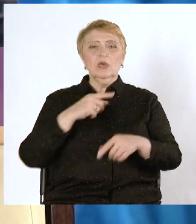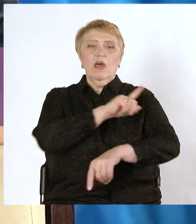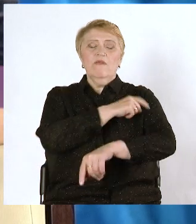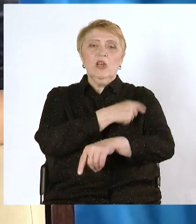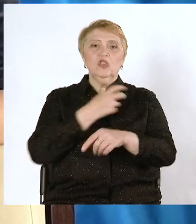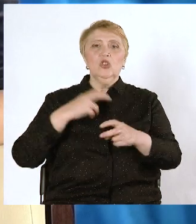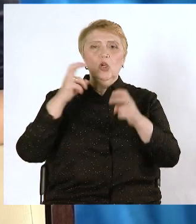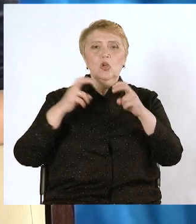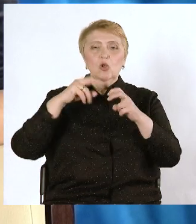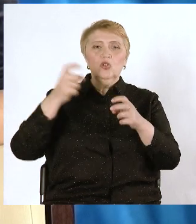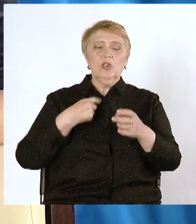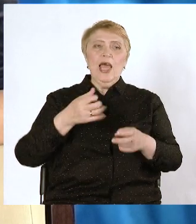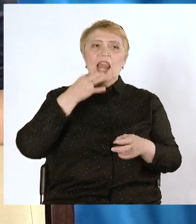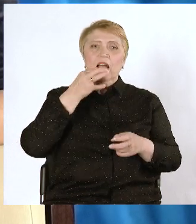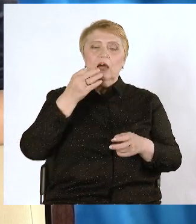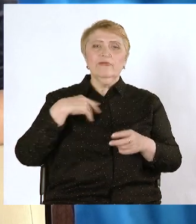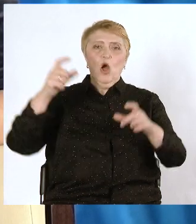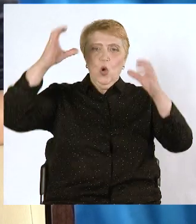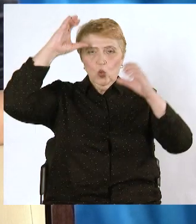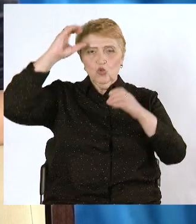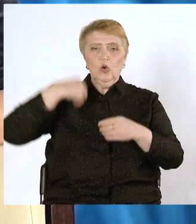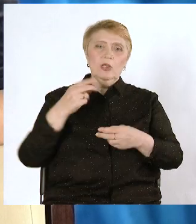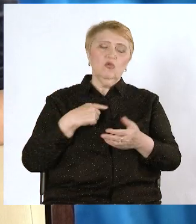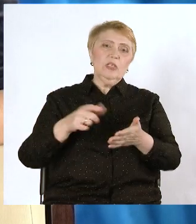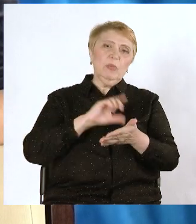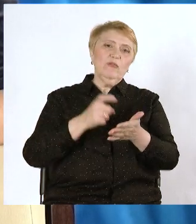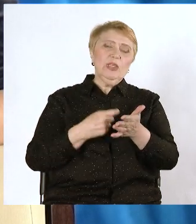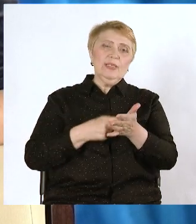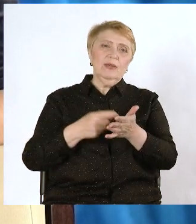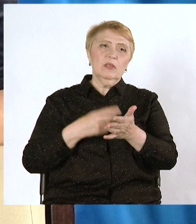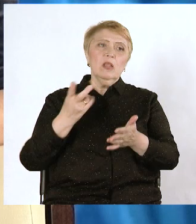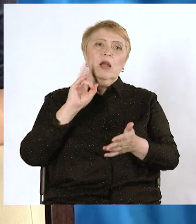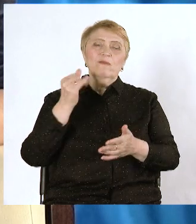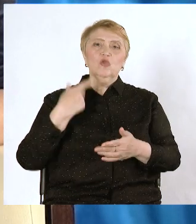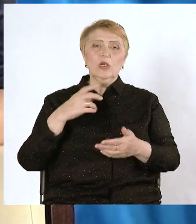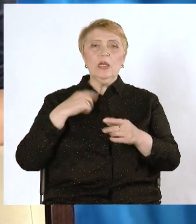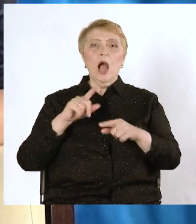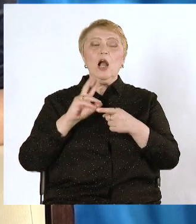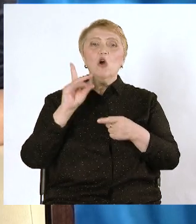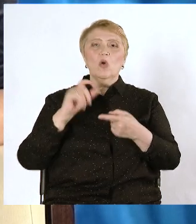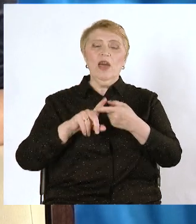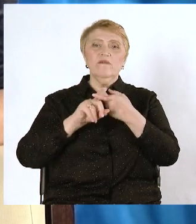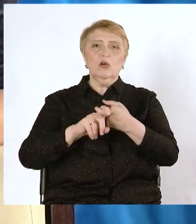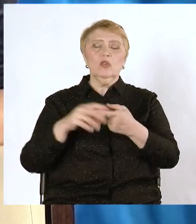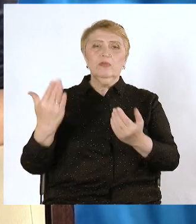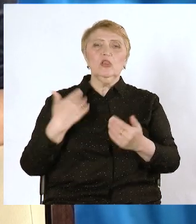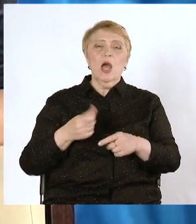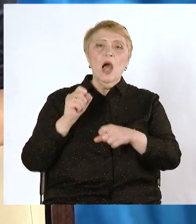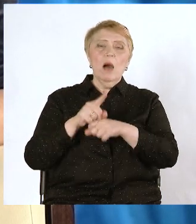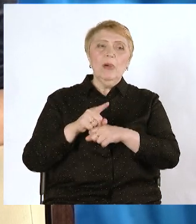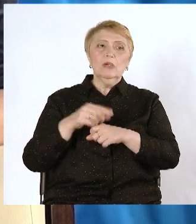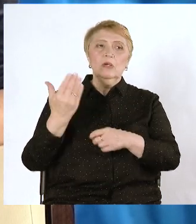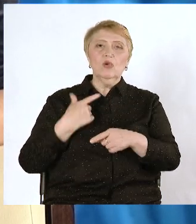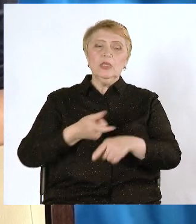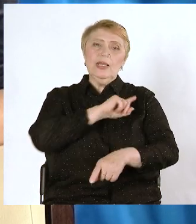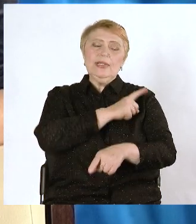инфекции ученые проводят исследованиям им уже удалось выяснить для кого корона вирус особенно опасен сильнее других подвержены заражению